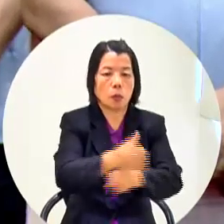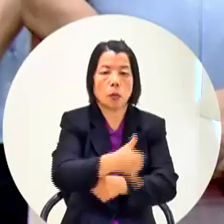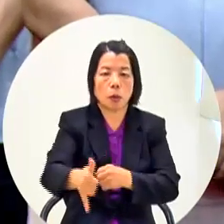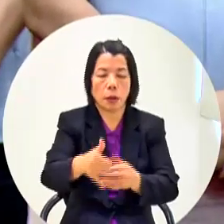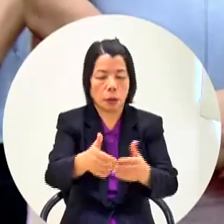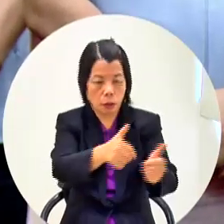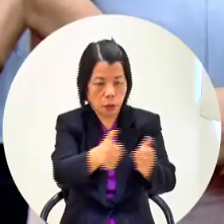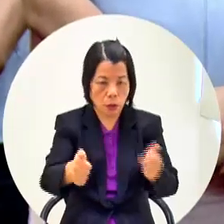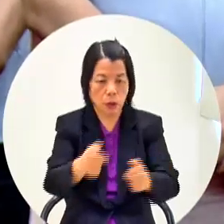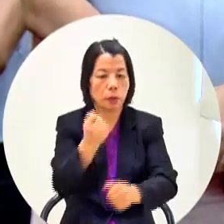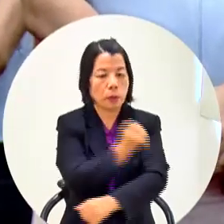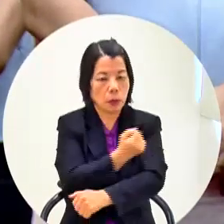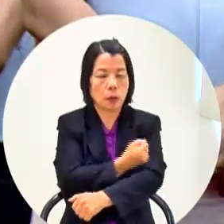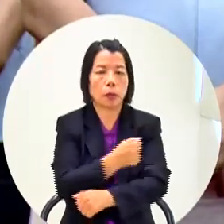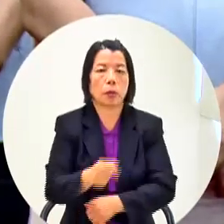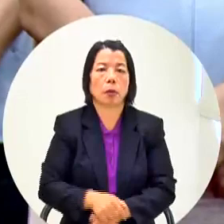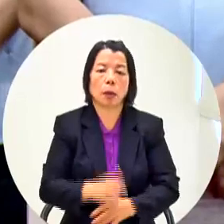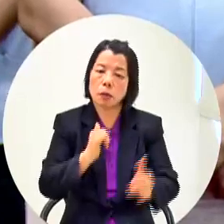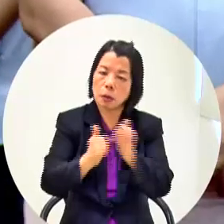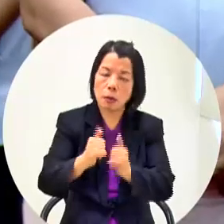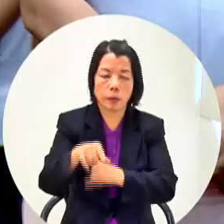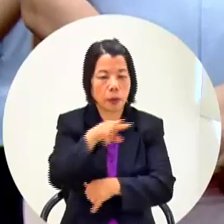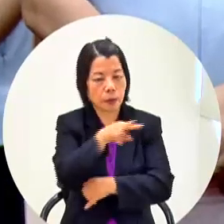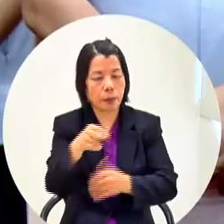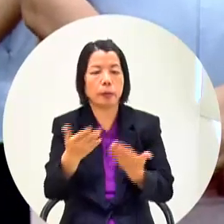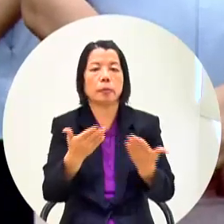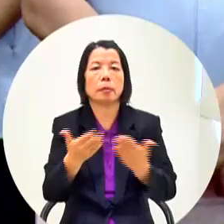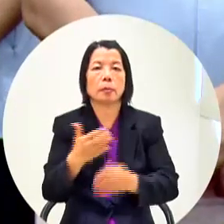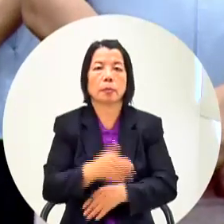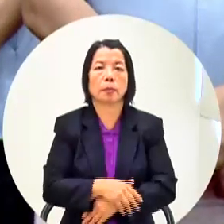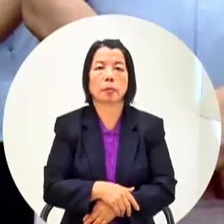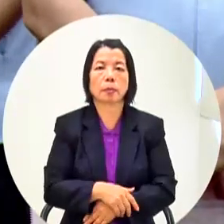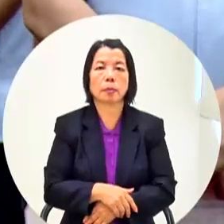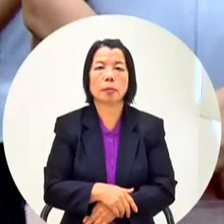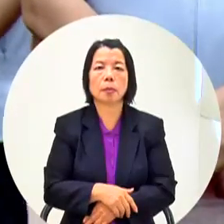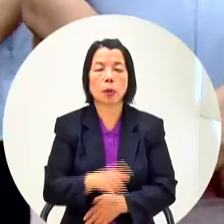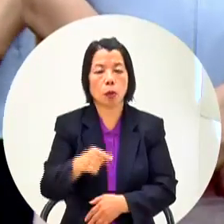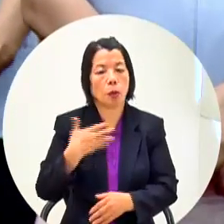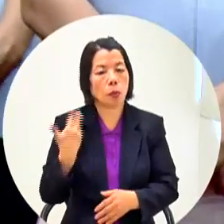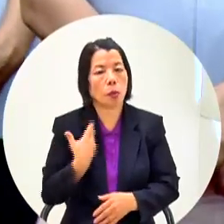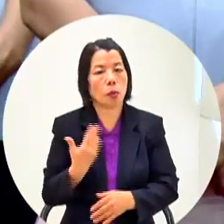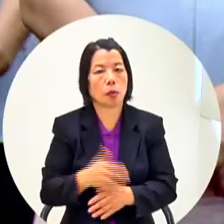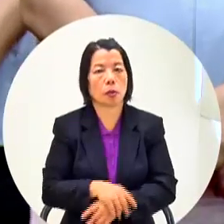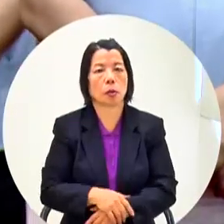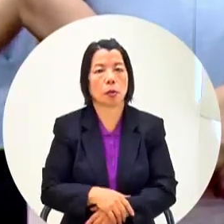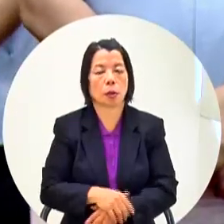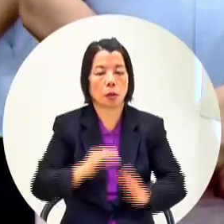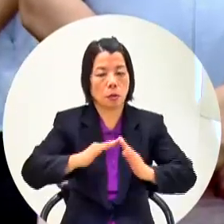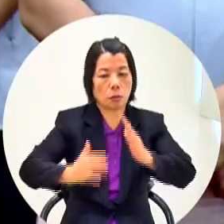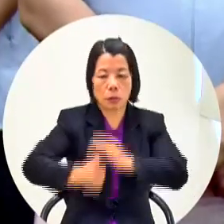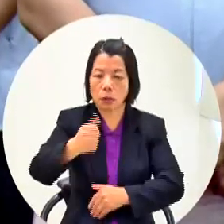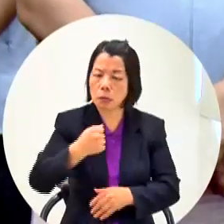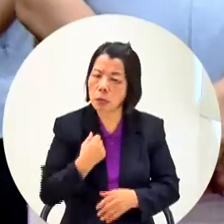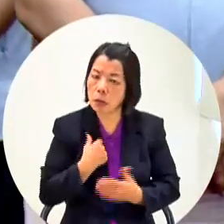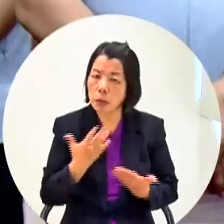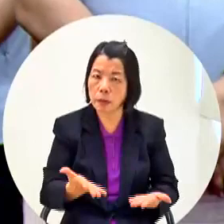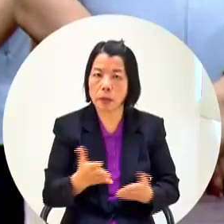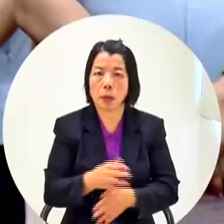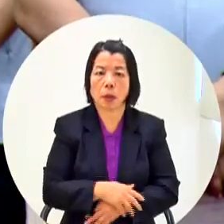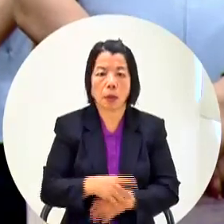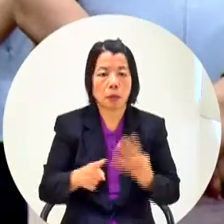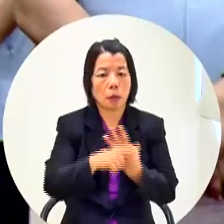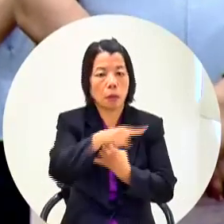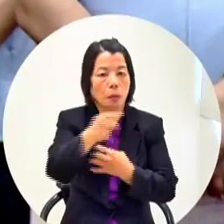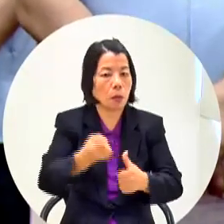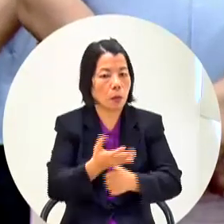你们的辛苦，我想市民朋友都有看到了。但是我不知道市长你知不知道这件事情哦？当我们都在防疫的